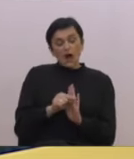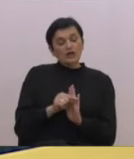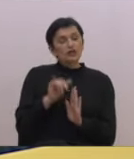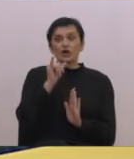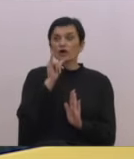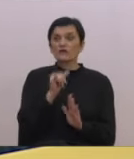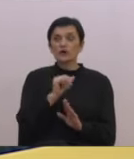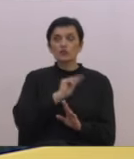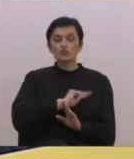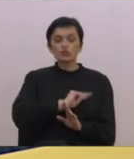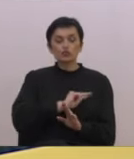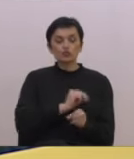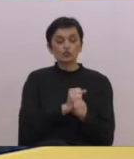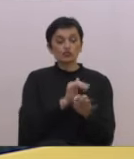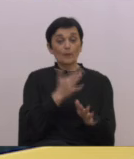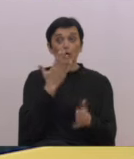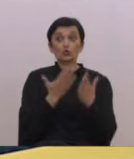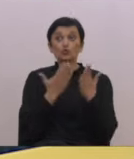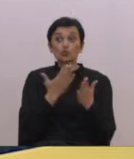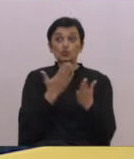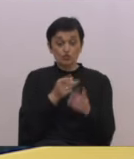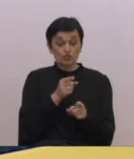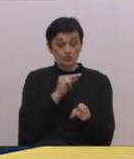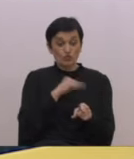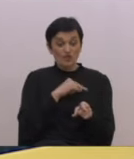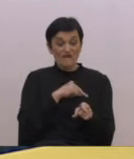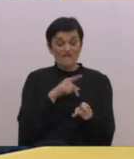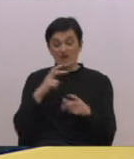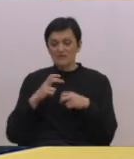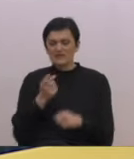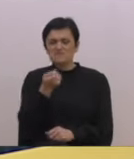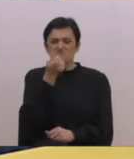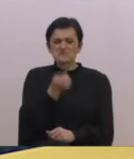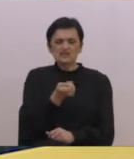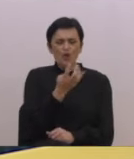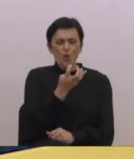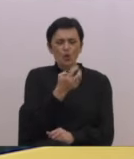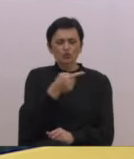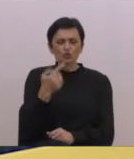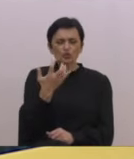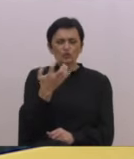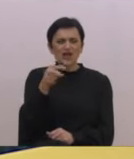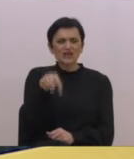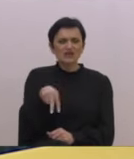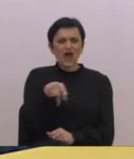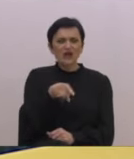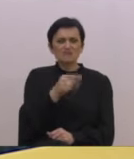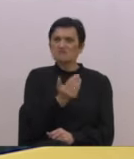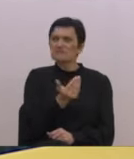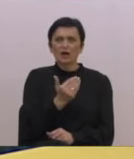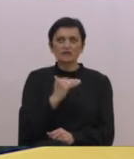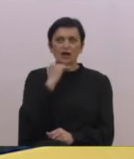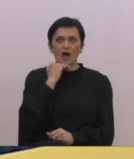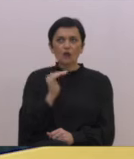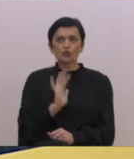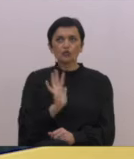ახერხებენ მუშაობას. და თუ ახერხებენ მუშაობას, მიზერული 400 და 500 ლარი არის ის, რაც მათ არ